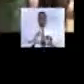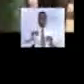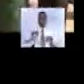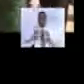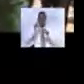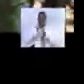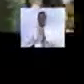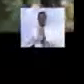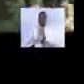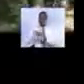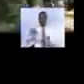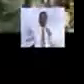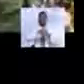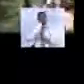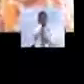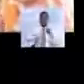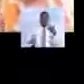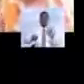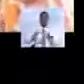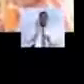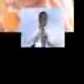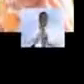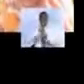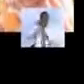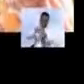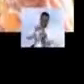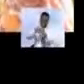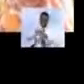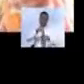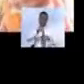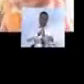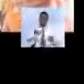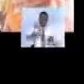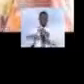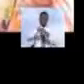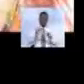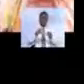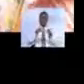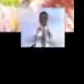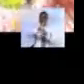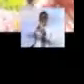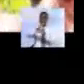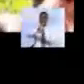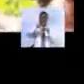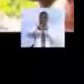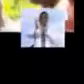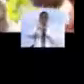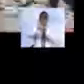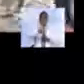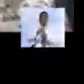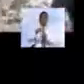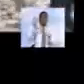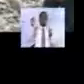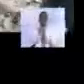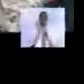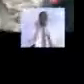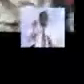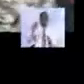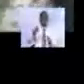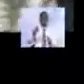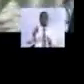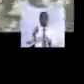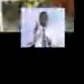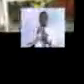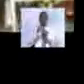à la tâche pour éradiquer le phénomène du travail des enfants dans la cacaoculture en Côte d'Ivoire. Sous sa conduite, la lutte connaît